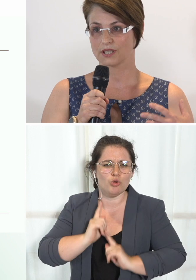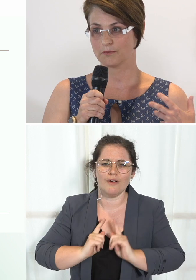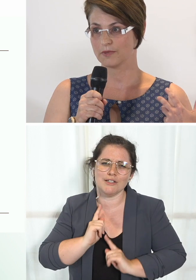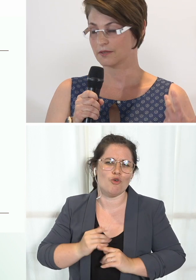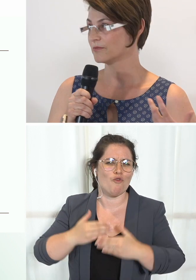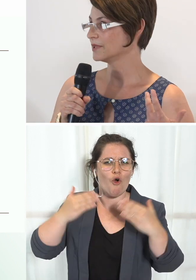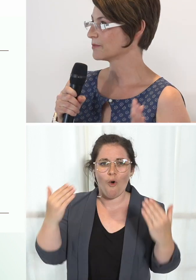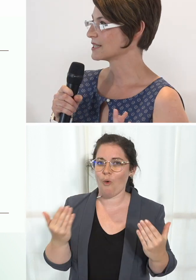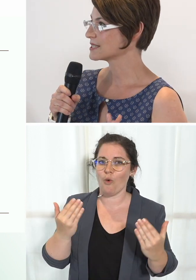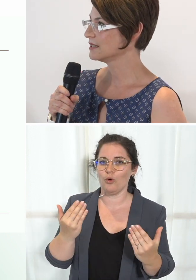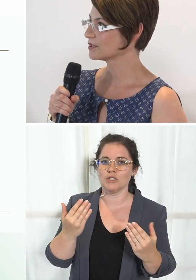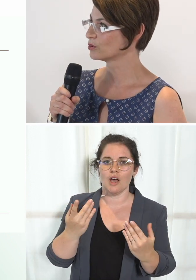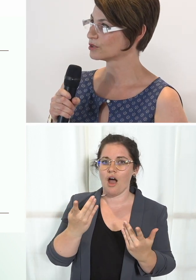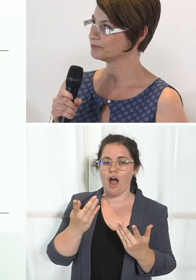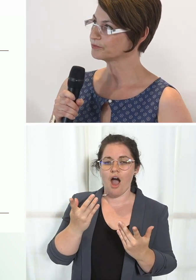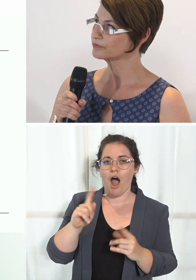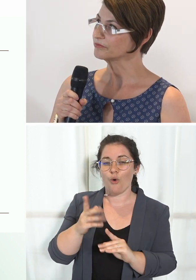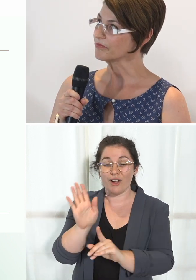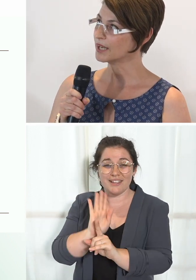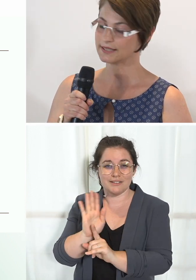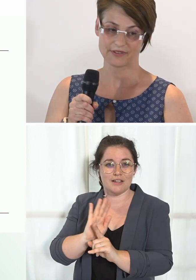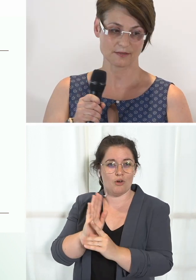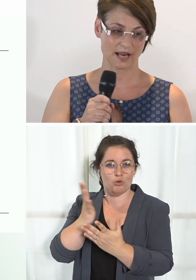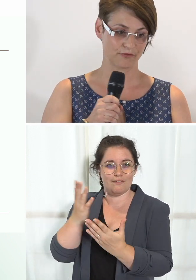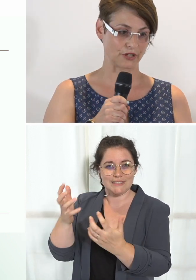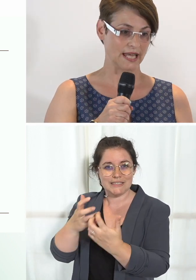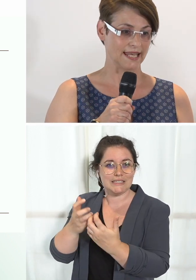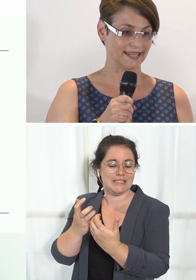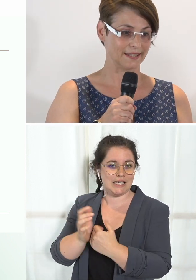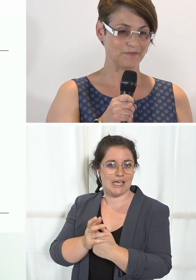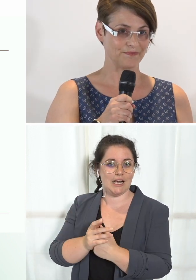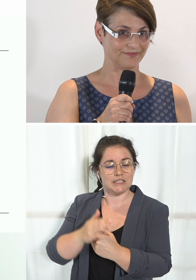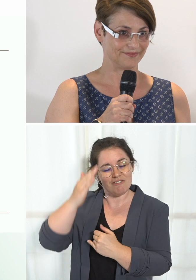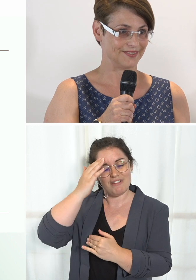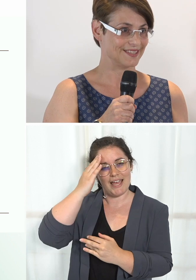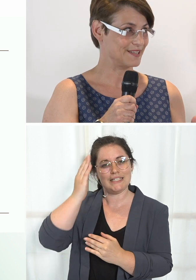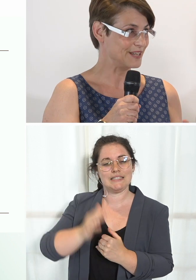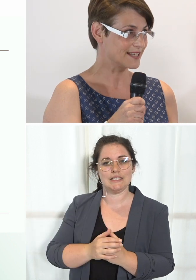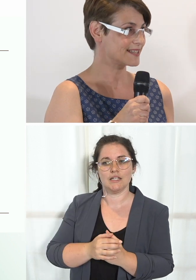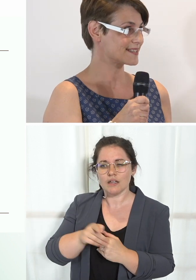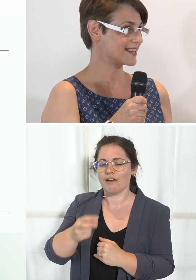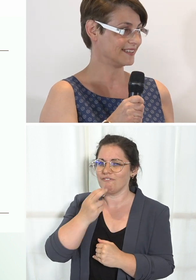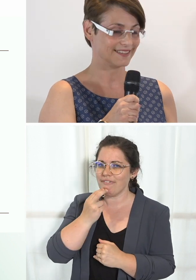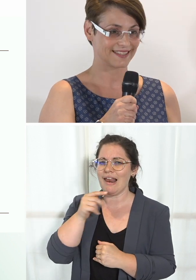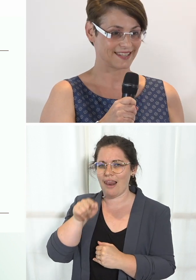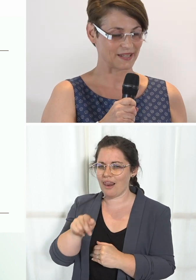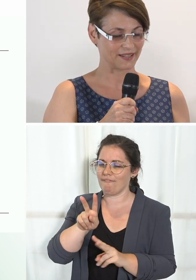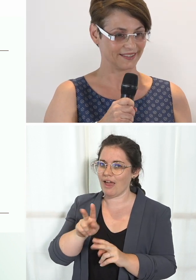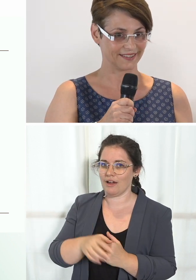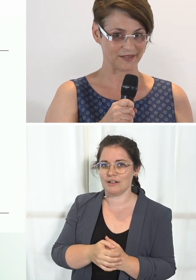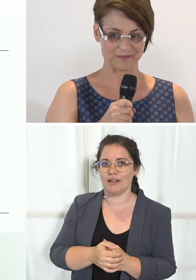war und eben mit dem ganzen Hintergrund, da weiß man einfach, die will das,